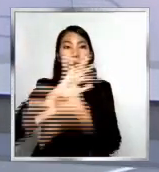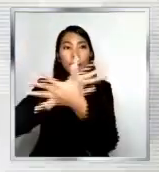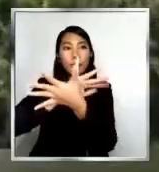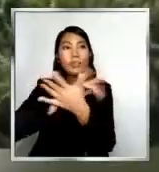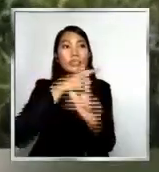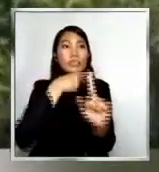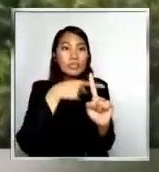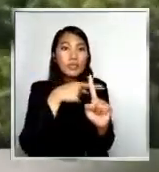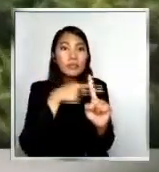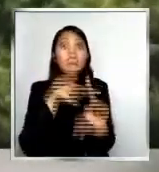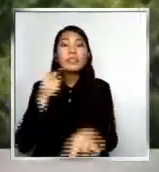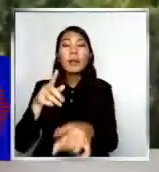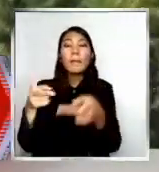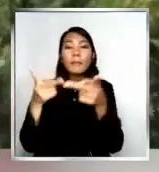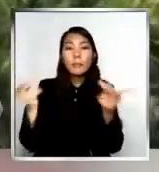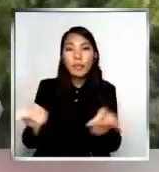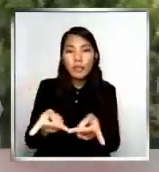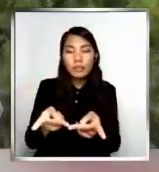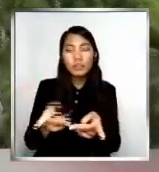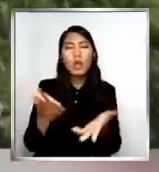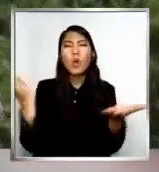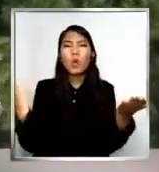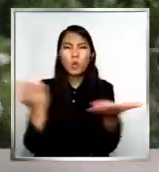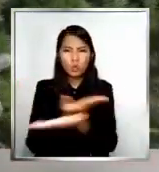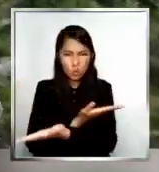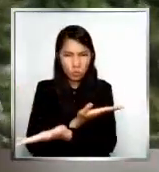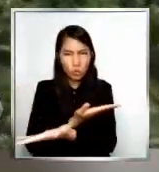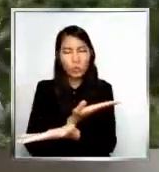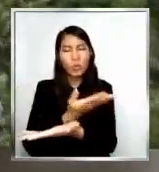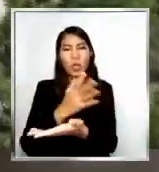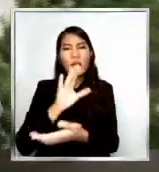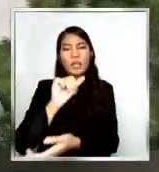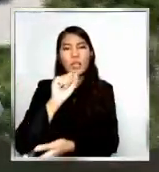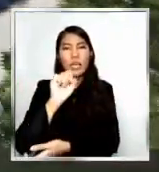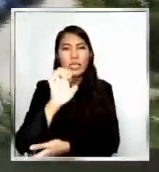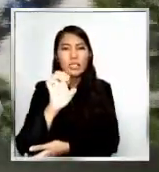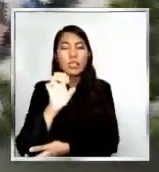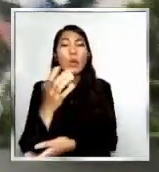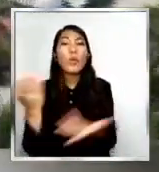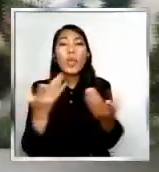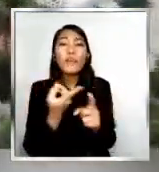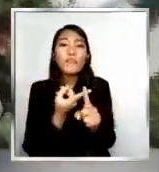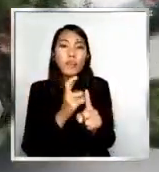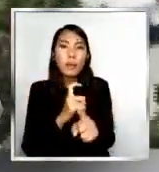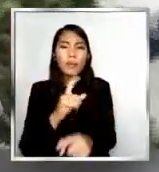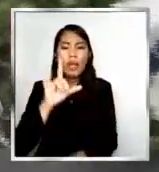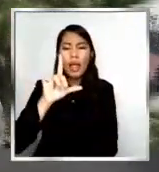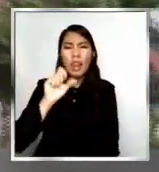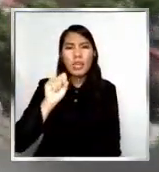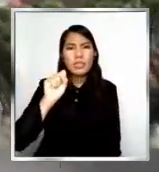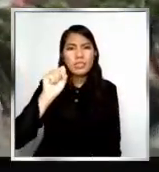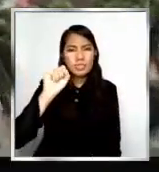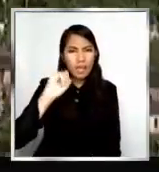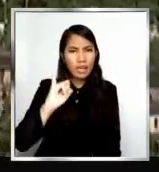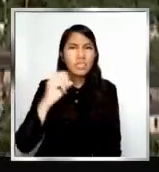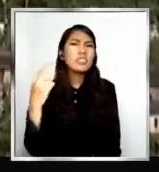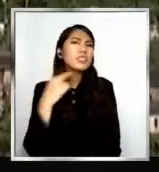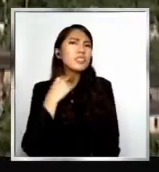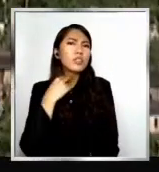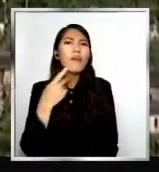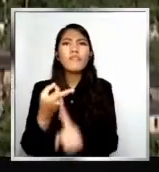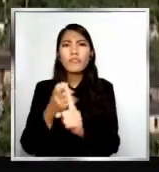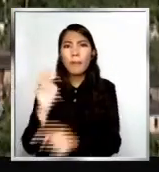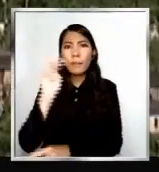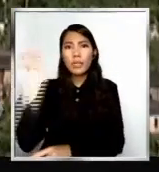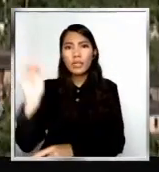Ang panibagong kaso raw ay isang locally stranded individual na dumating nitong September 22. Asymptomatic ang pasyente